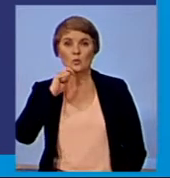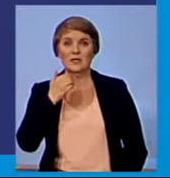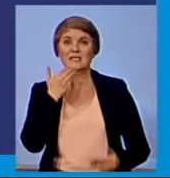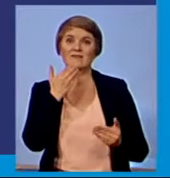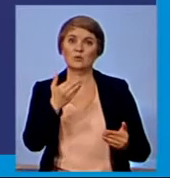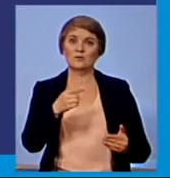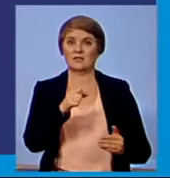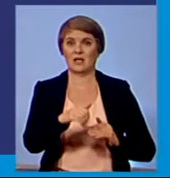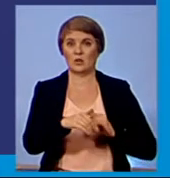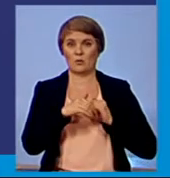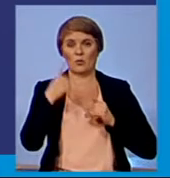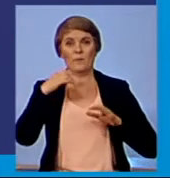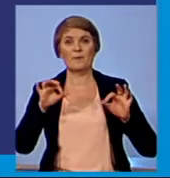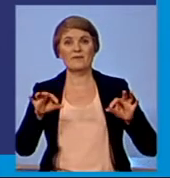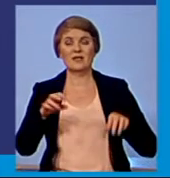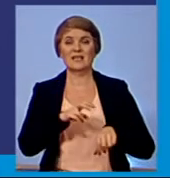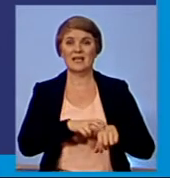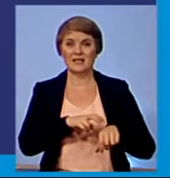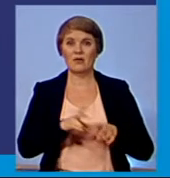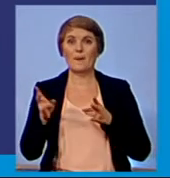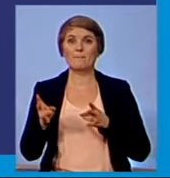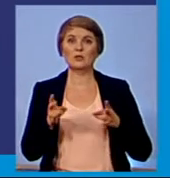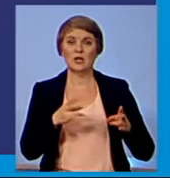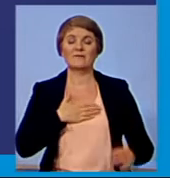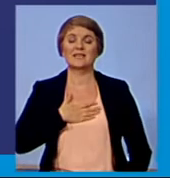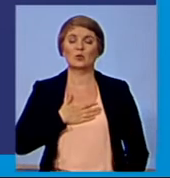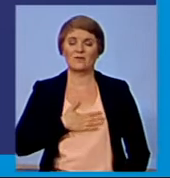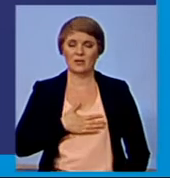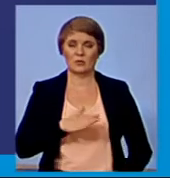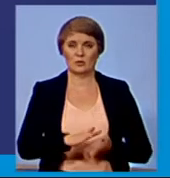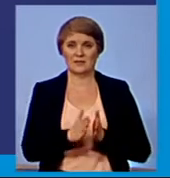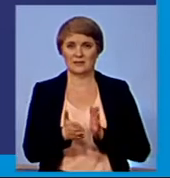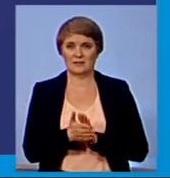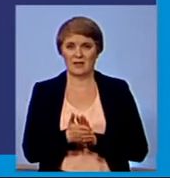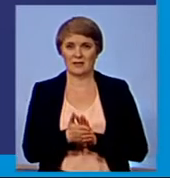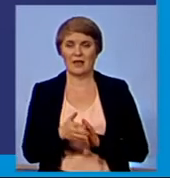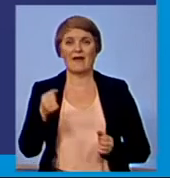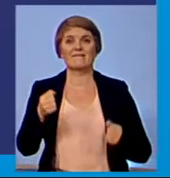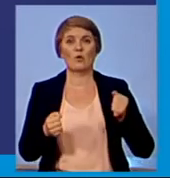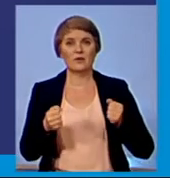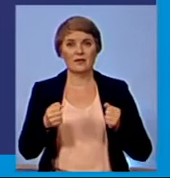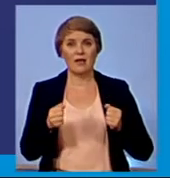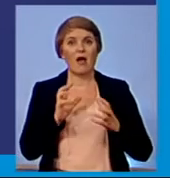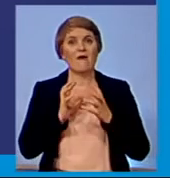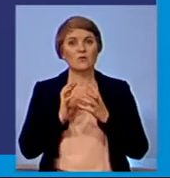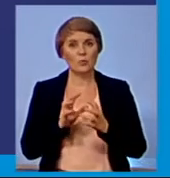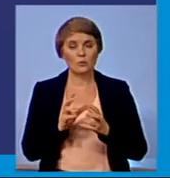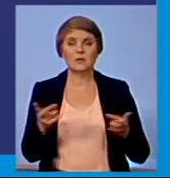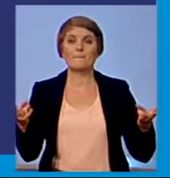За інформацією лікарів, постраждалі знаходяться в незадовільному стані. Водій автобуса потребує оперативного втручання.